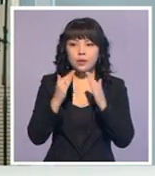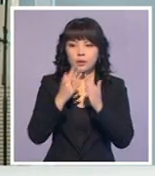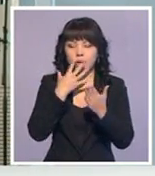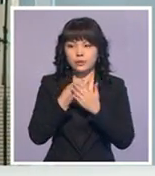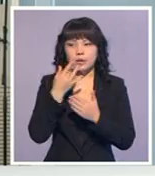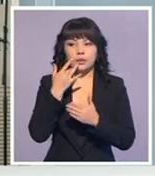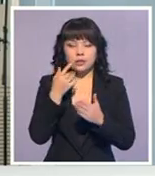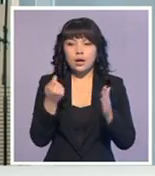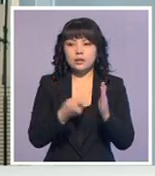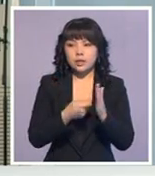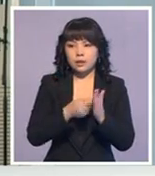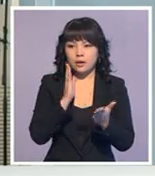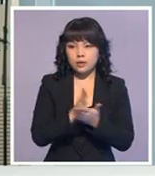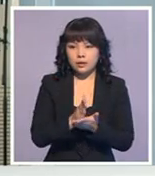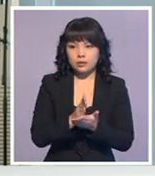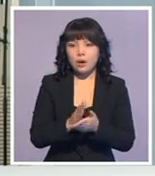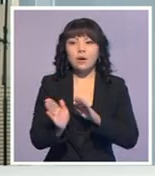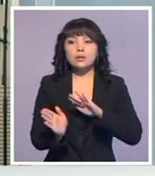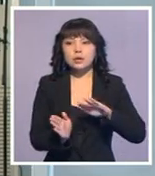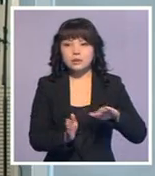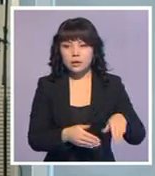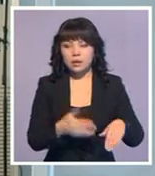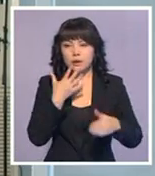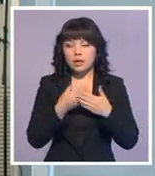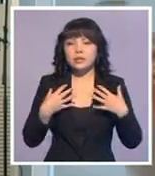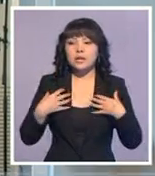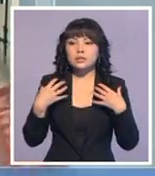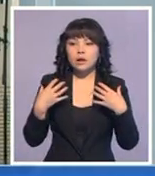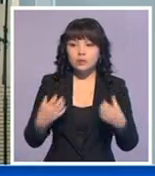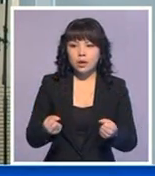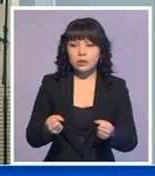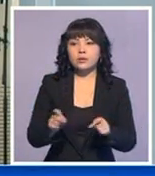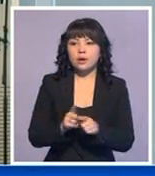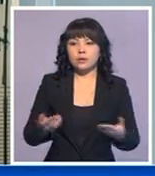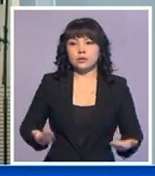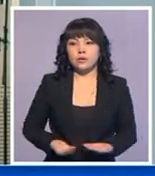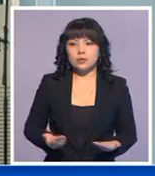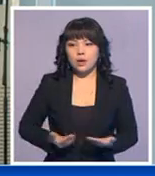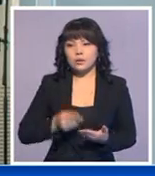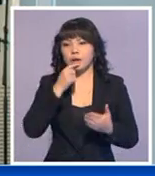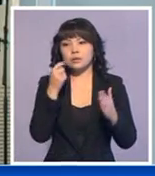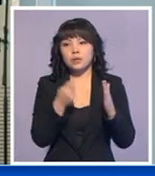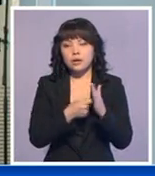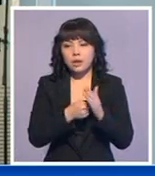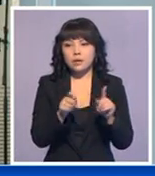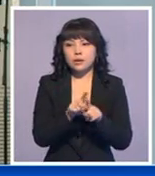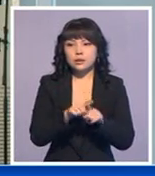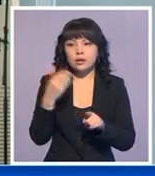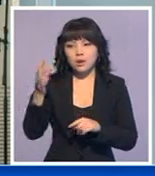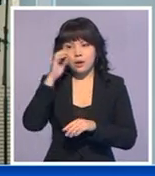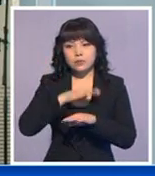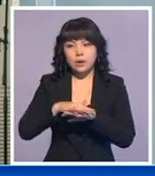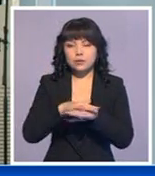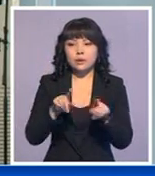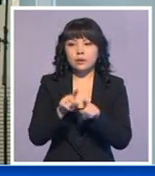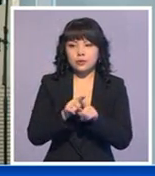асырайды. Киім, денсаулық жағдайы, тұратын жағдайы, тамақ жағдайы ол үкіметке бір